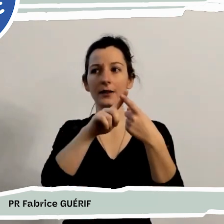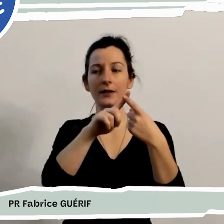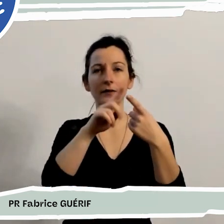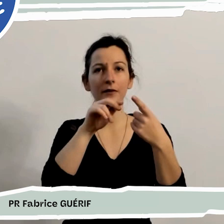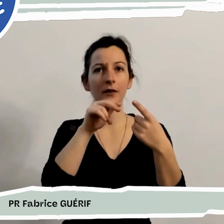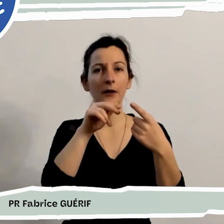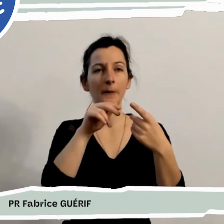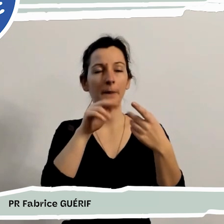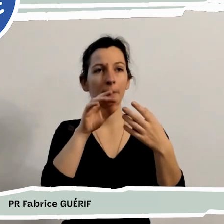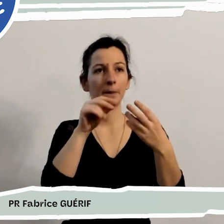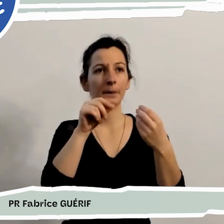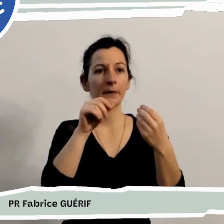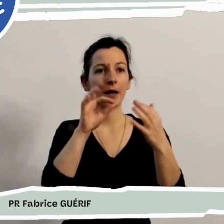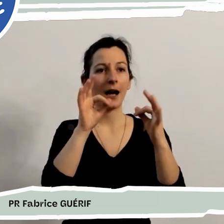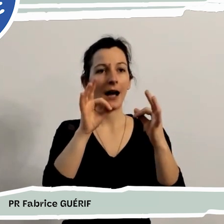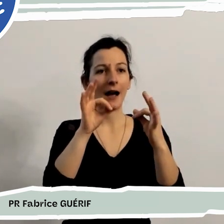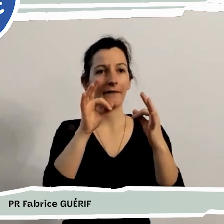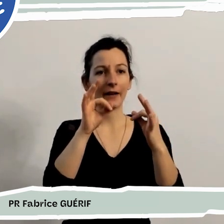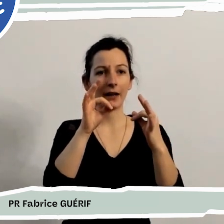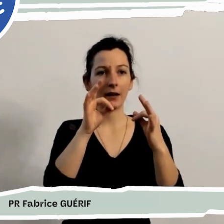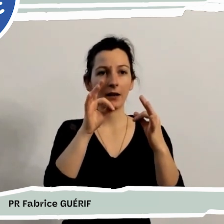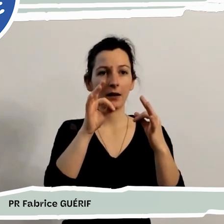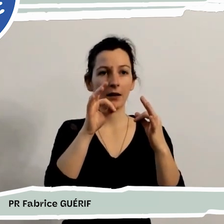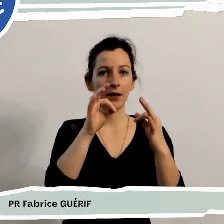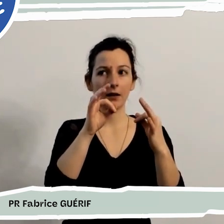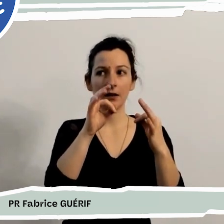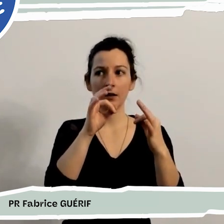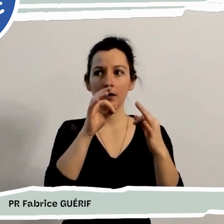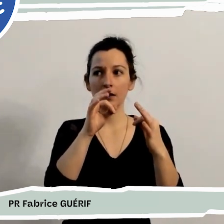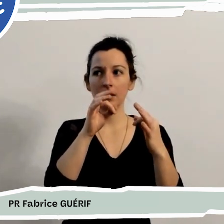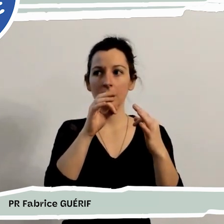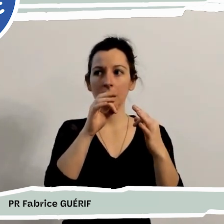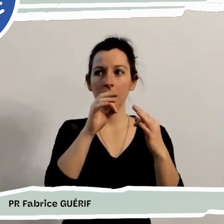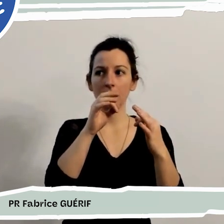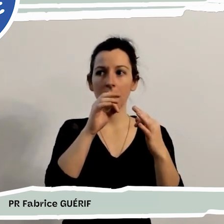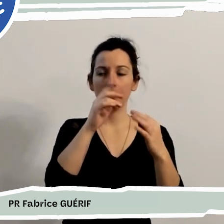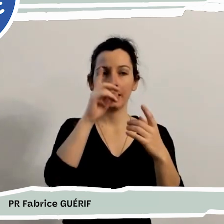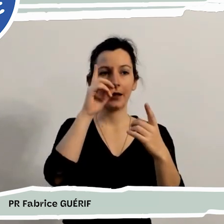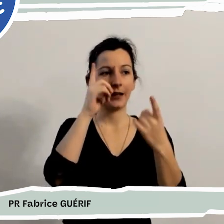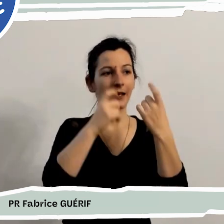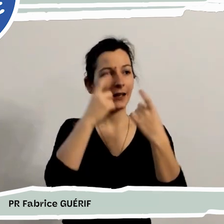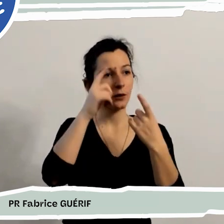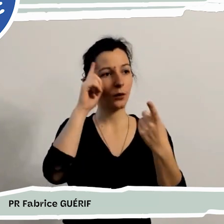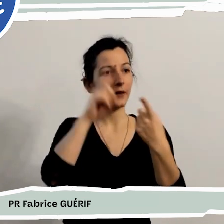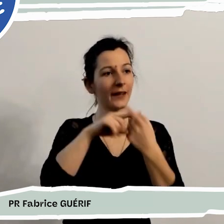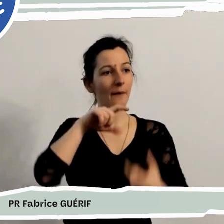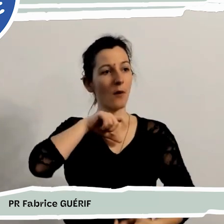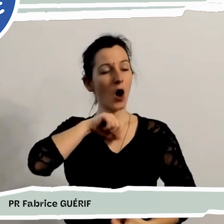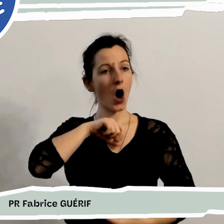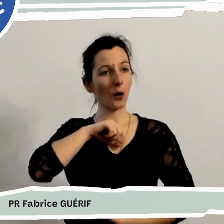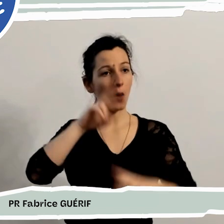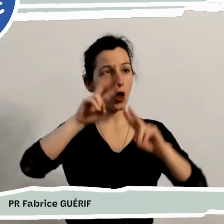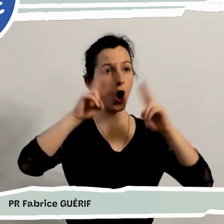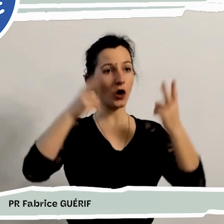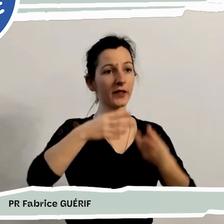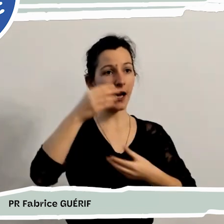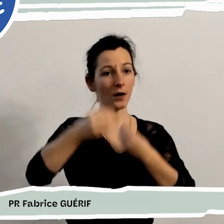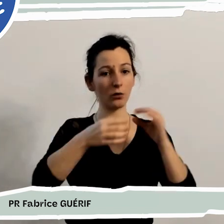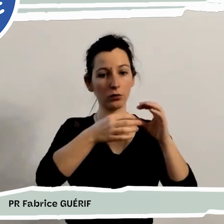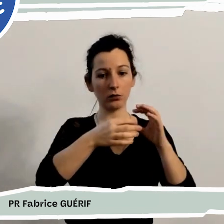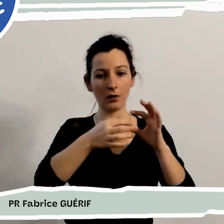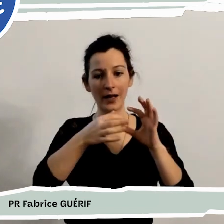répondre à des questions d'endocrinologie générale et pas forcément orientées vers